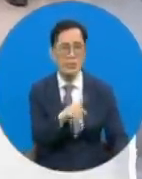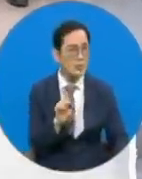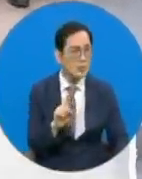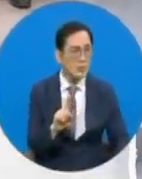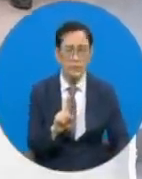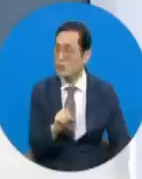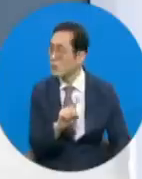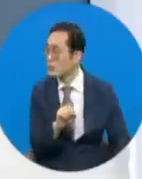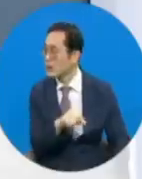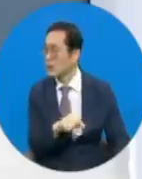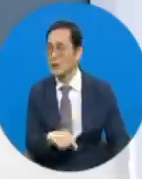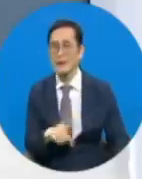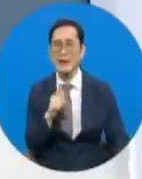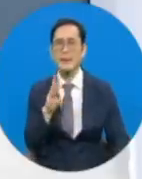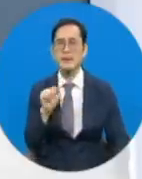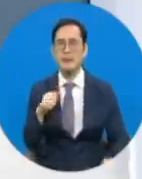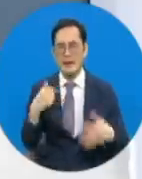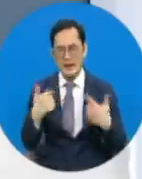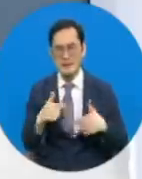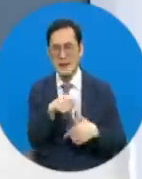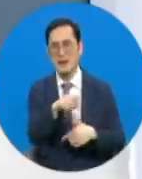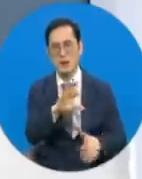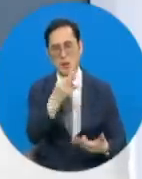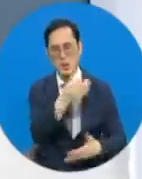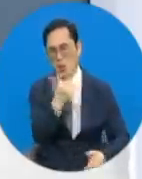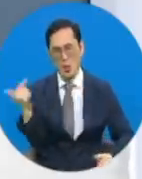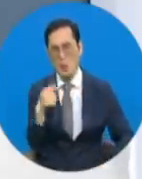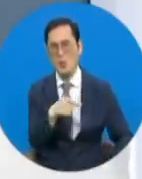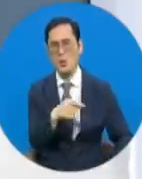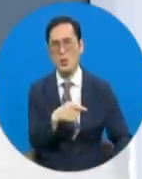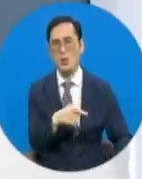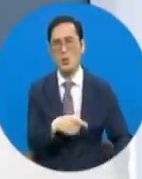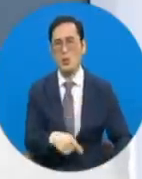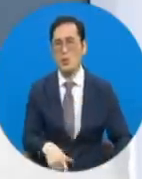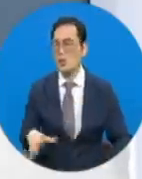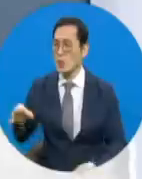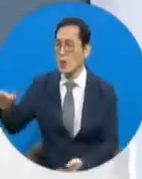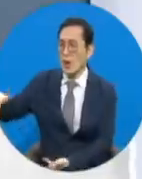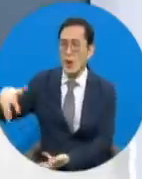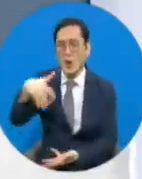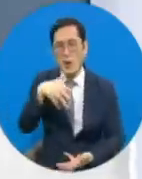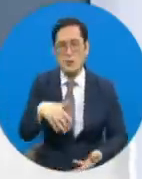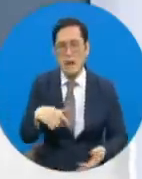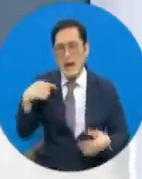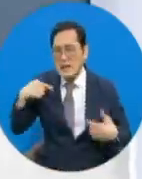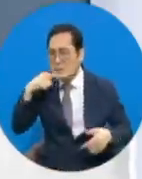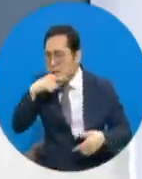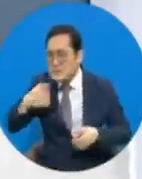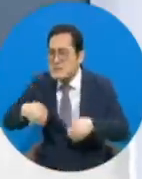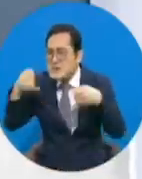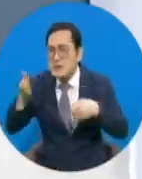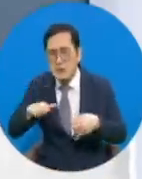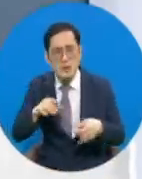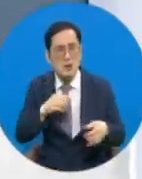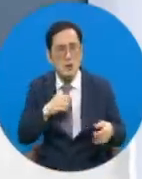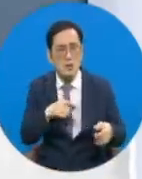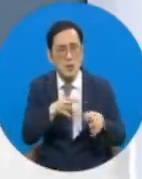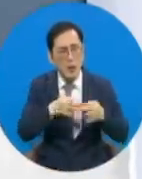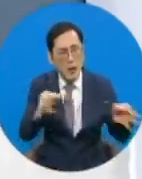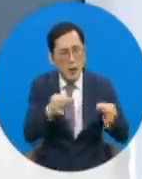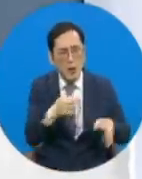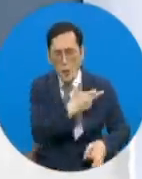아닙니다. 항상 KBS 문제가 나오면 고액 연봉, 그리고 방만한 경영에 대한 자구적 노력, 인건비는